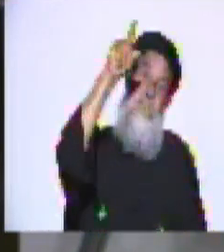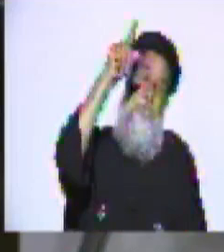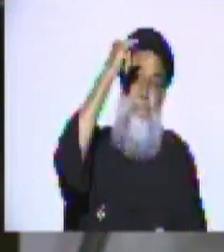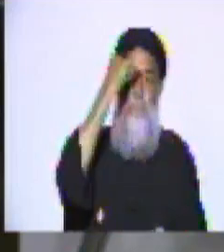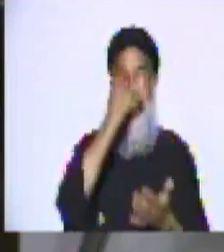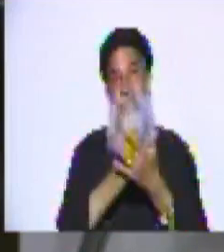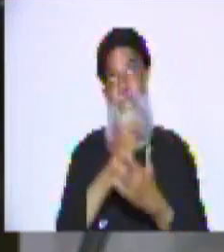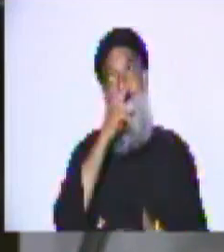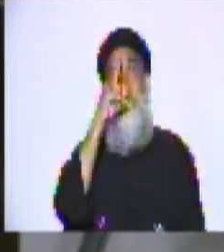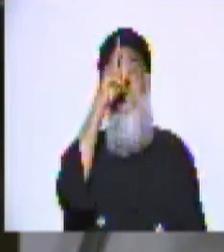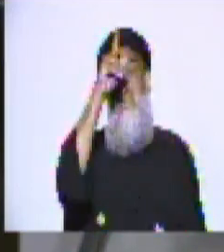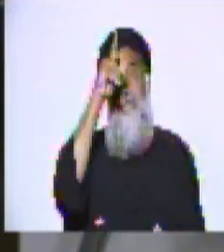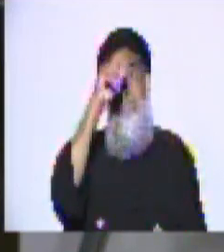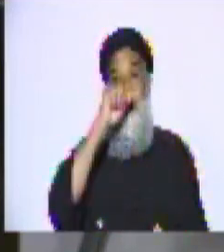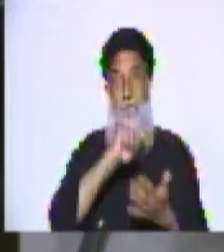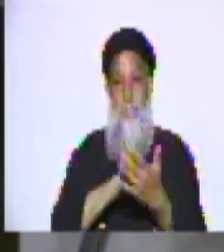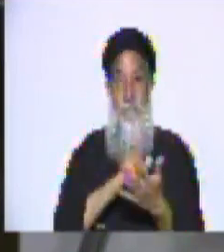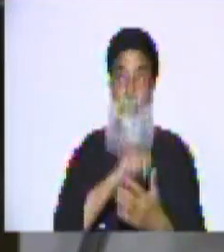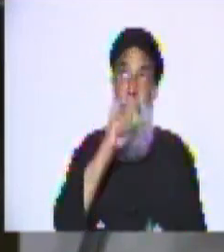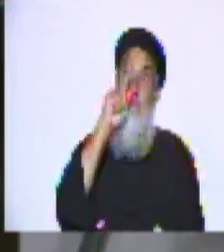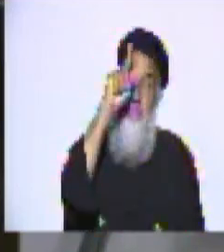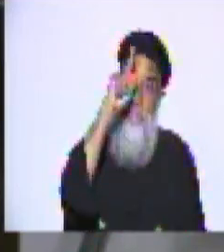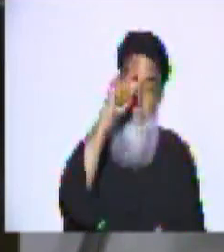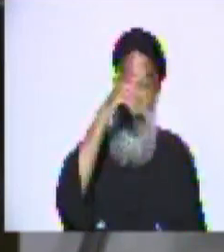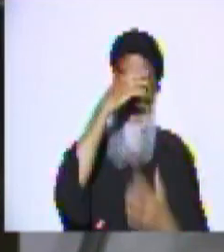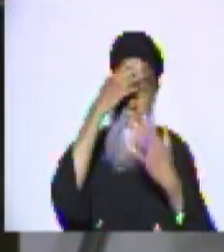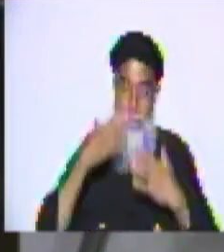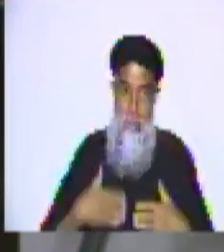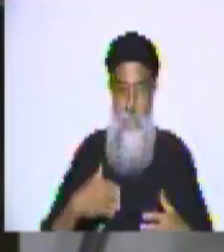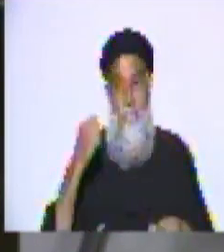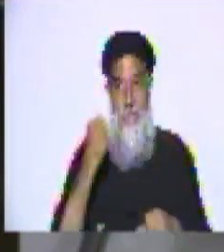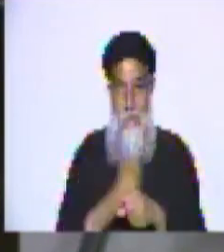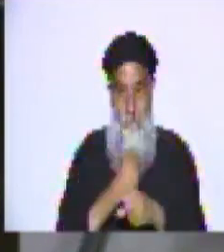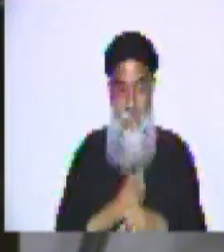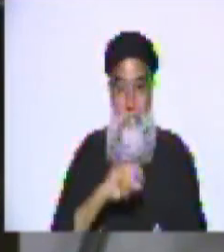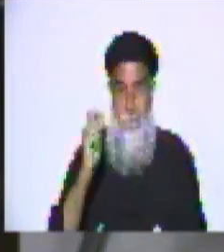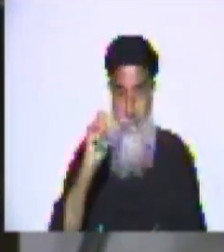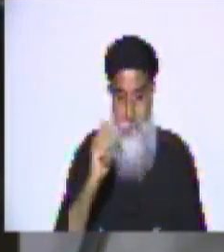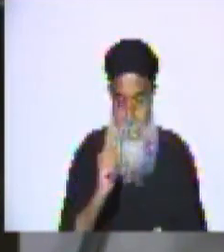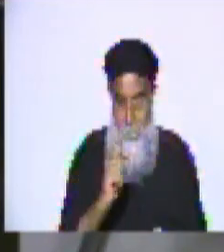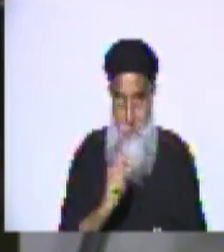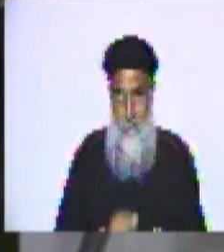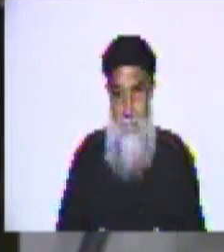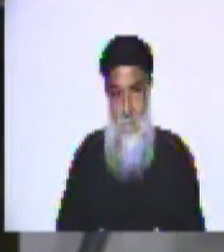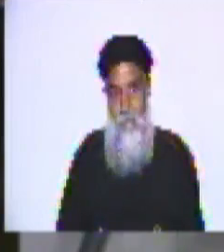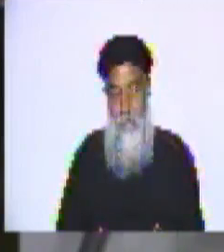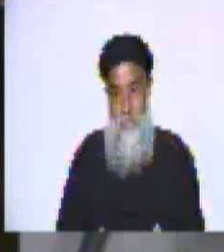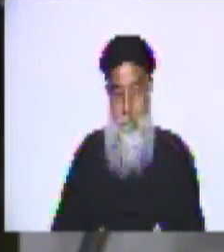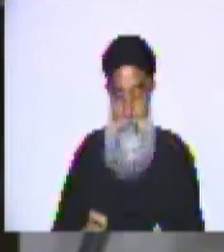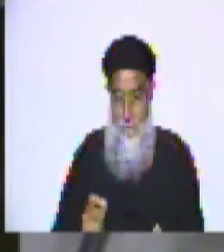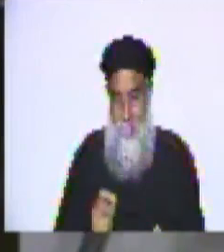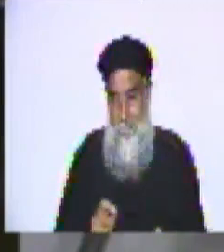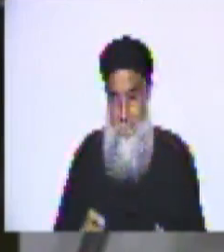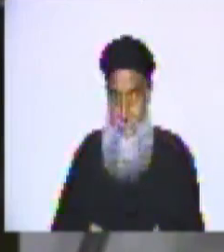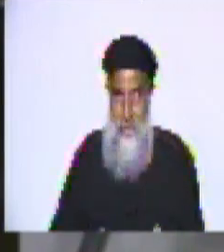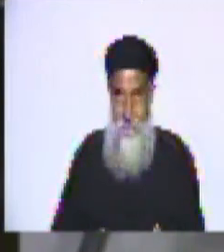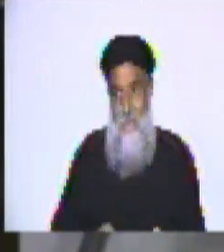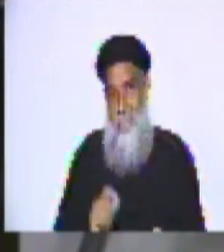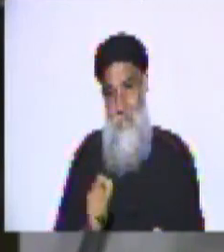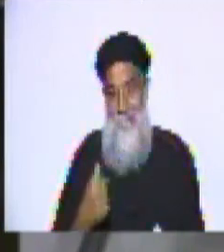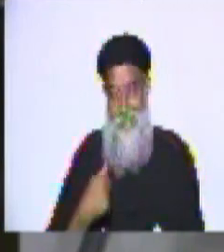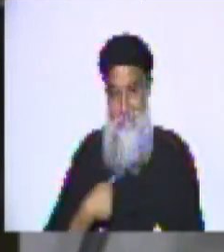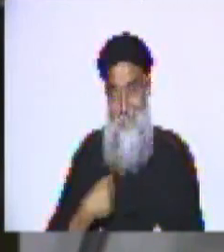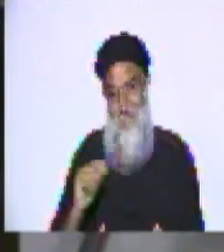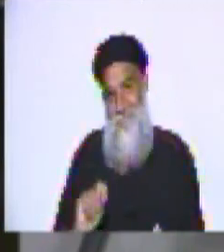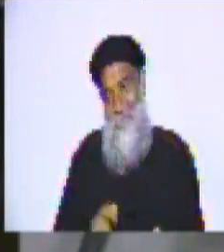يملكه بيشتغل بيه. زي واحد بيكتب بقلم، القلم ملوش فضل، لكن اللي بيكتب بيه هو اللي له